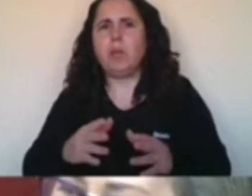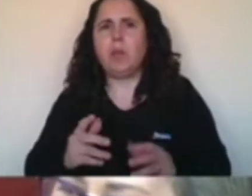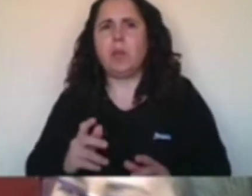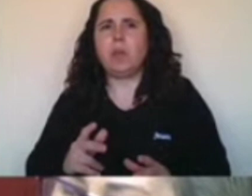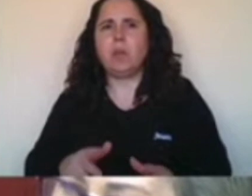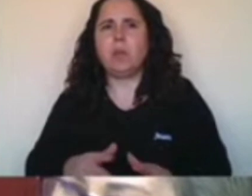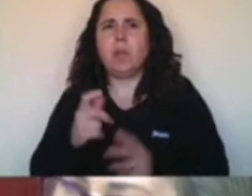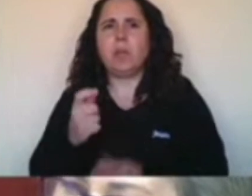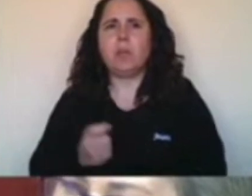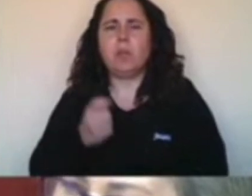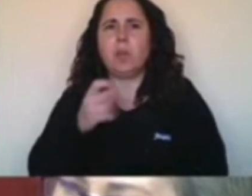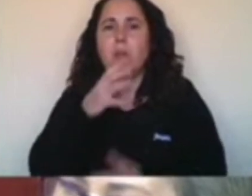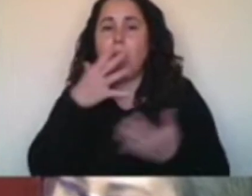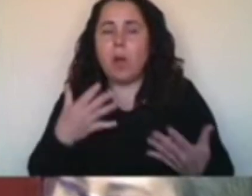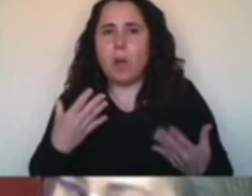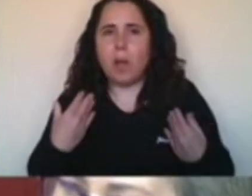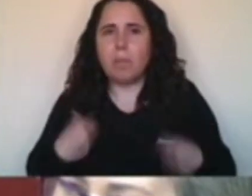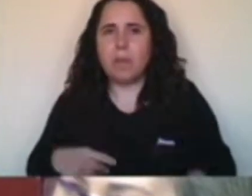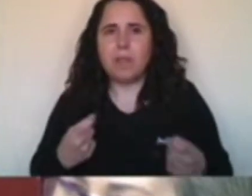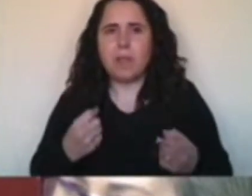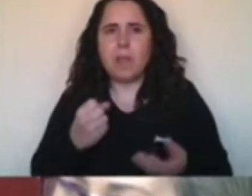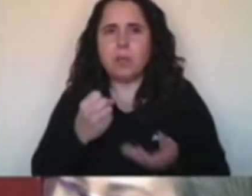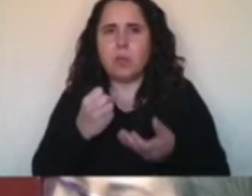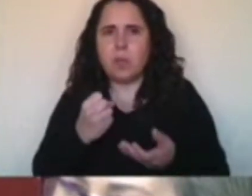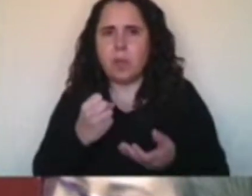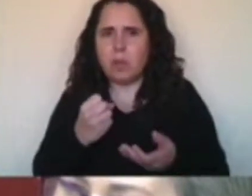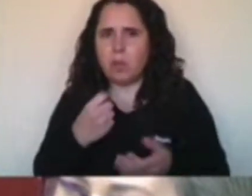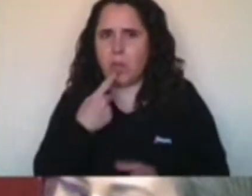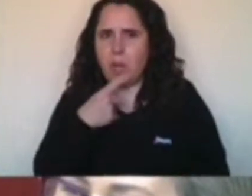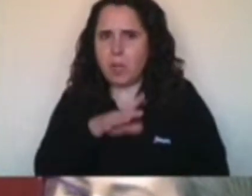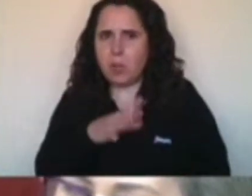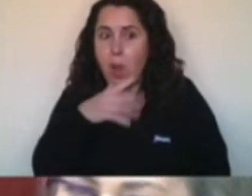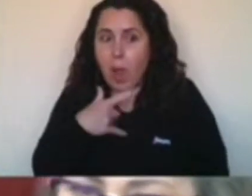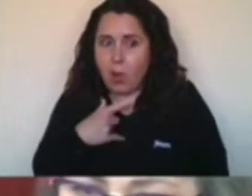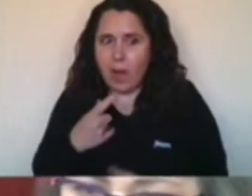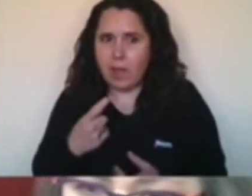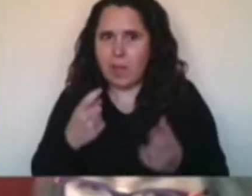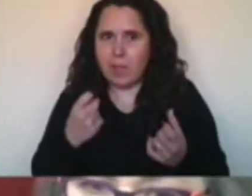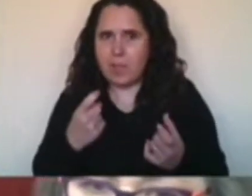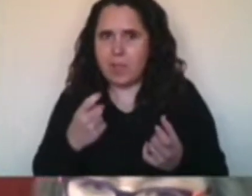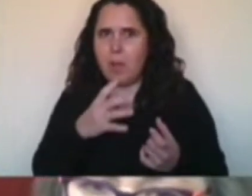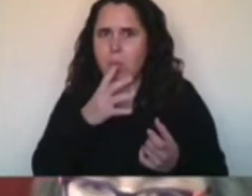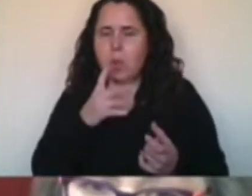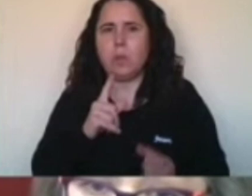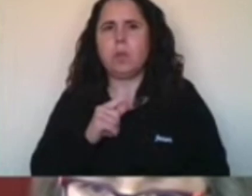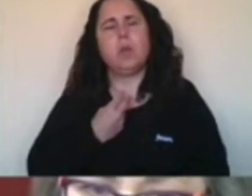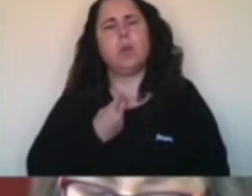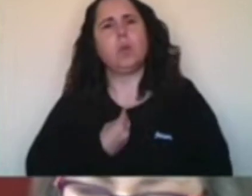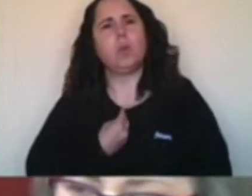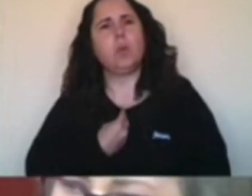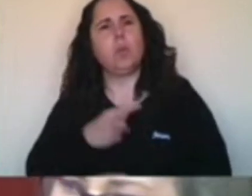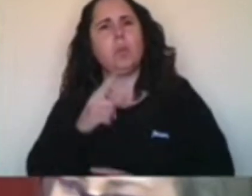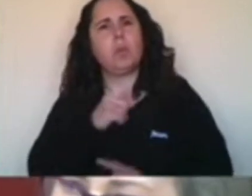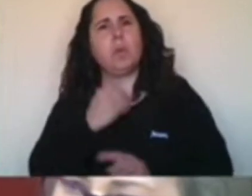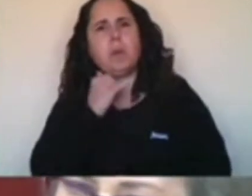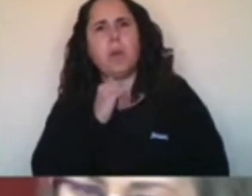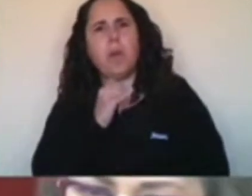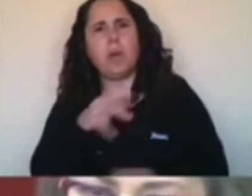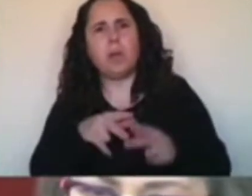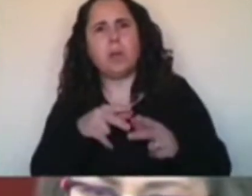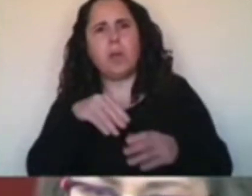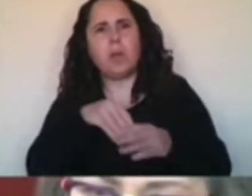que mai, necessita deixar subvencions. Ho ha dit així, textualment. Entonces, clar, això em preocupa. N'hi ha algun problema en l'Associació de Sant